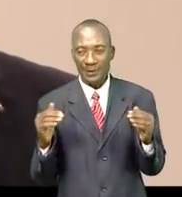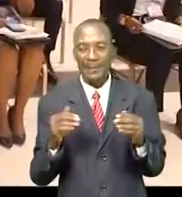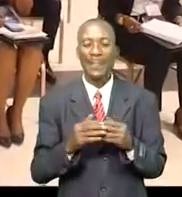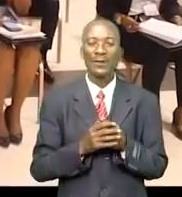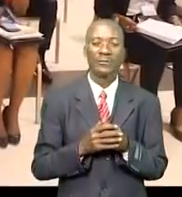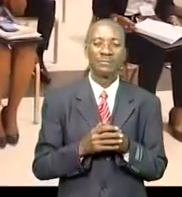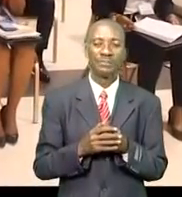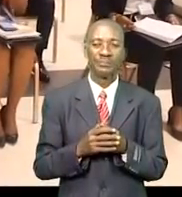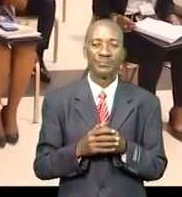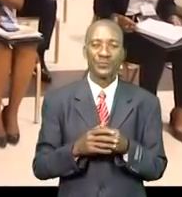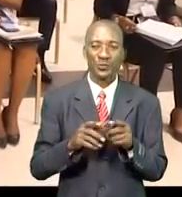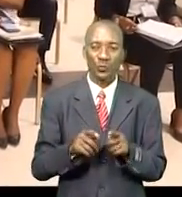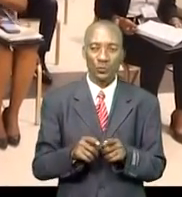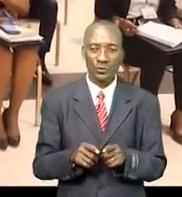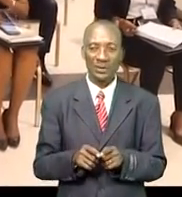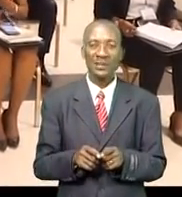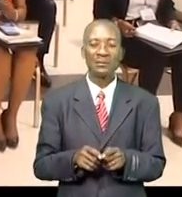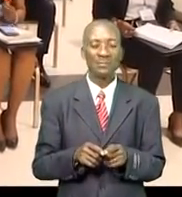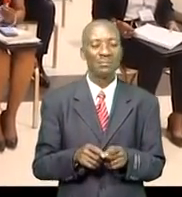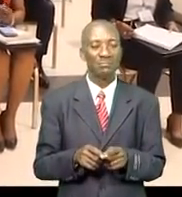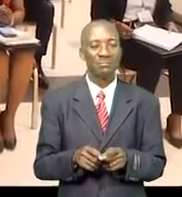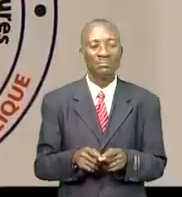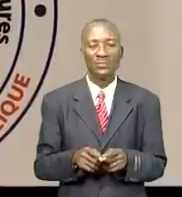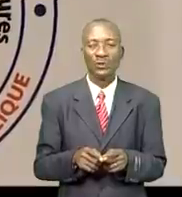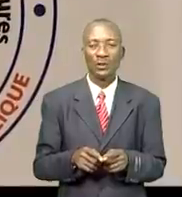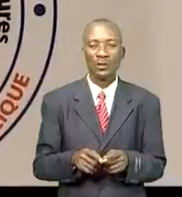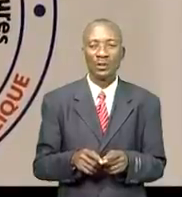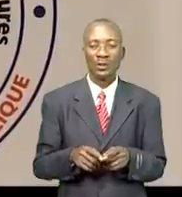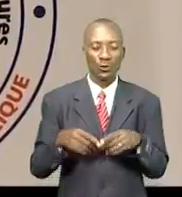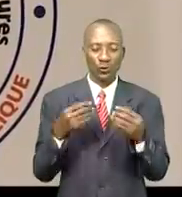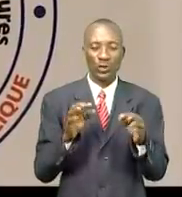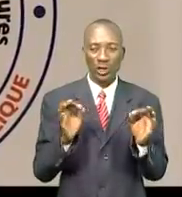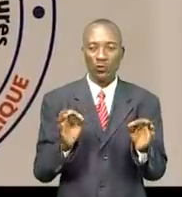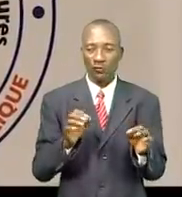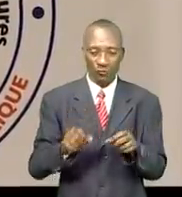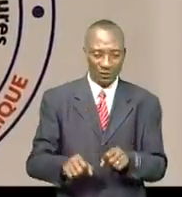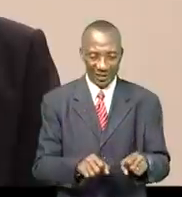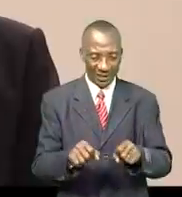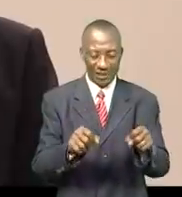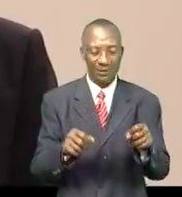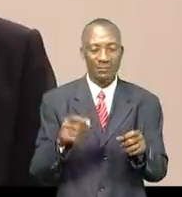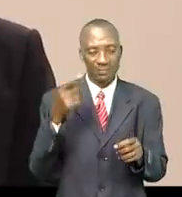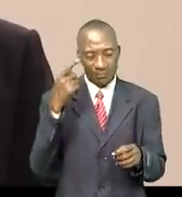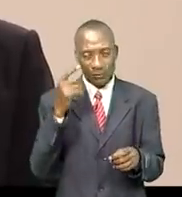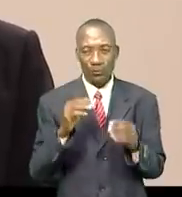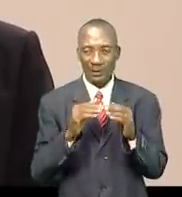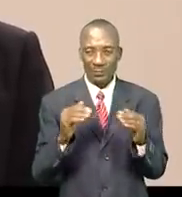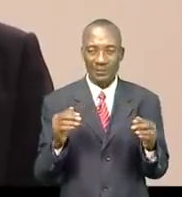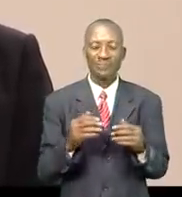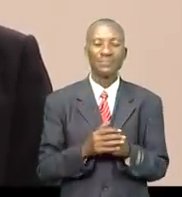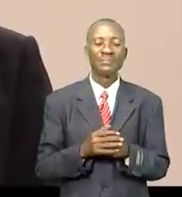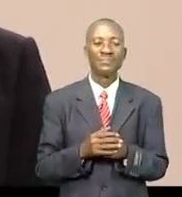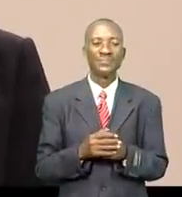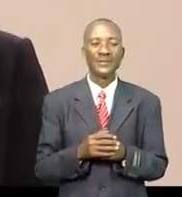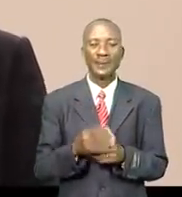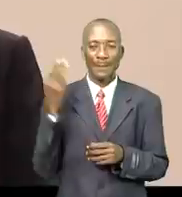l'appropriation et la mise en œuvre de ce document de stratégie à produire. La stratégie ainsi soumise à vos réflexions se décline en